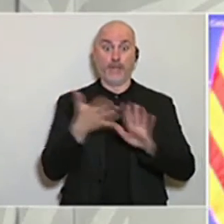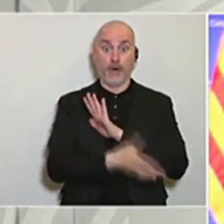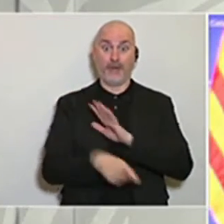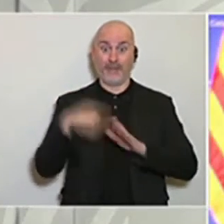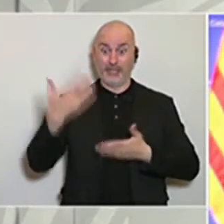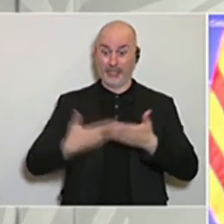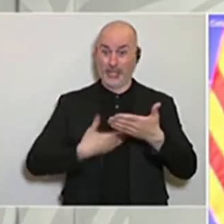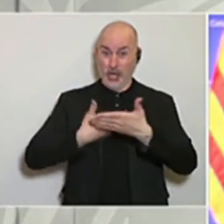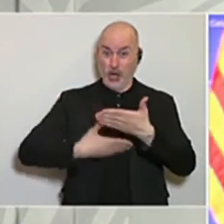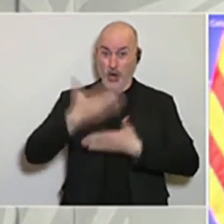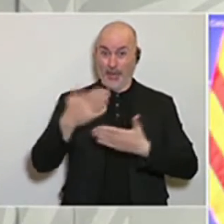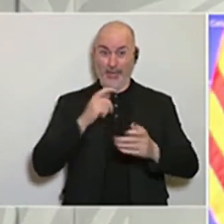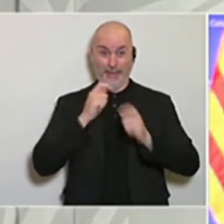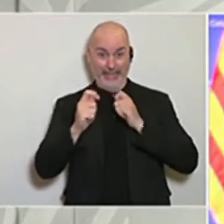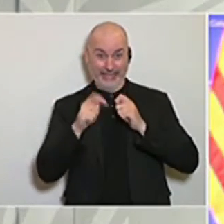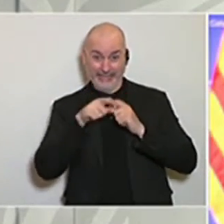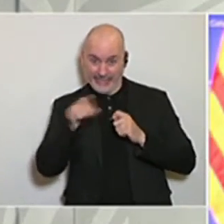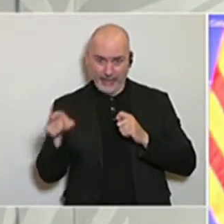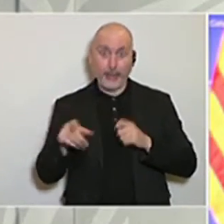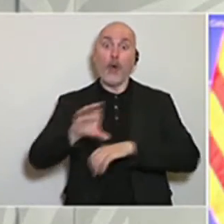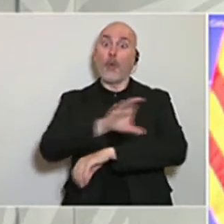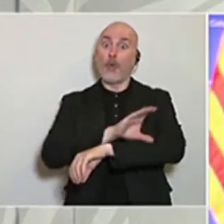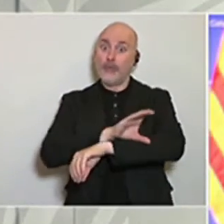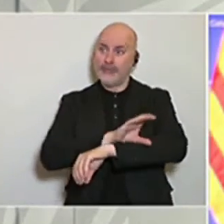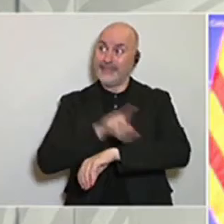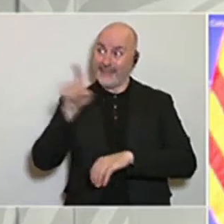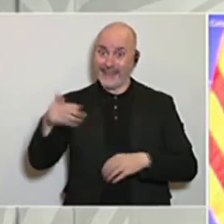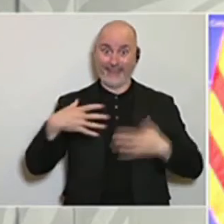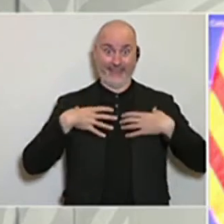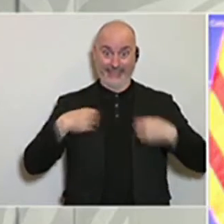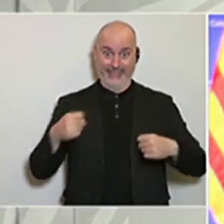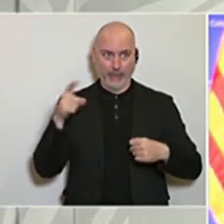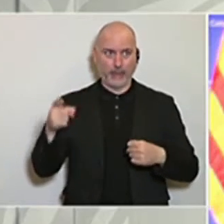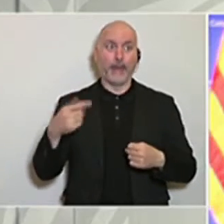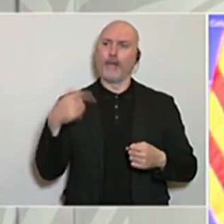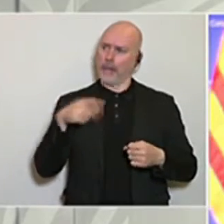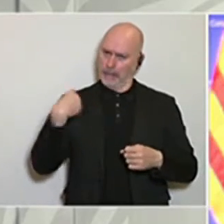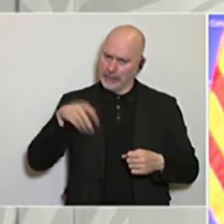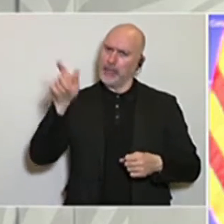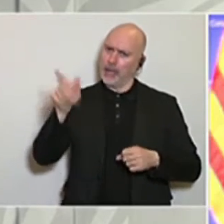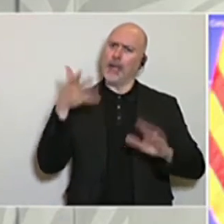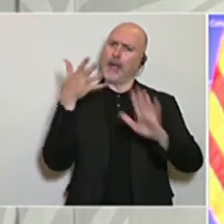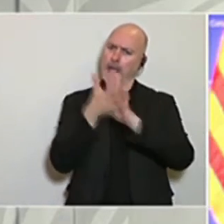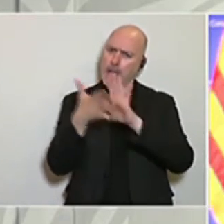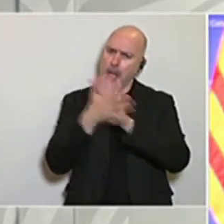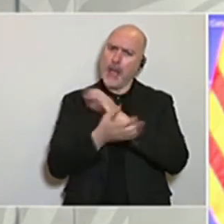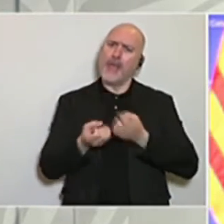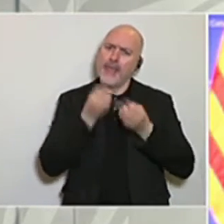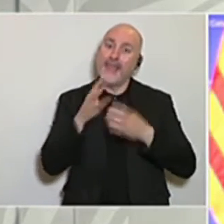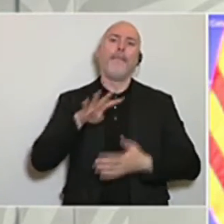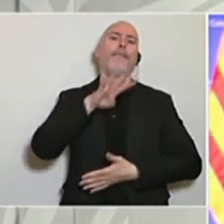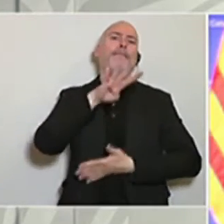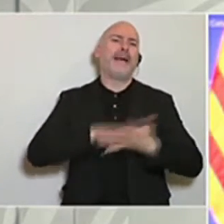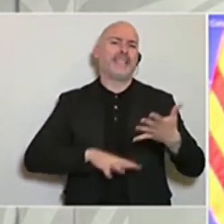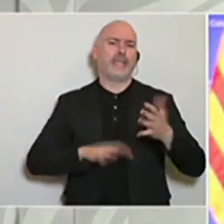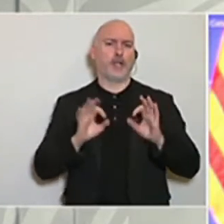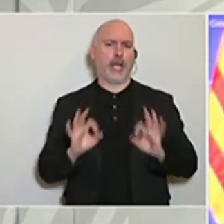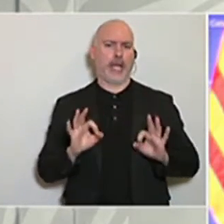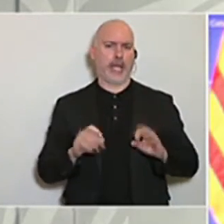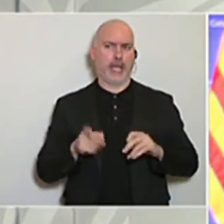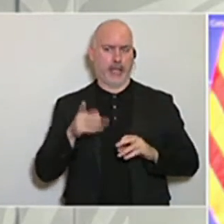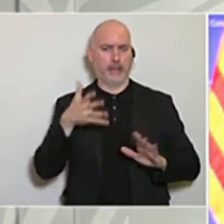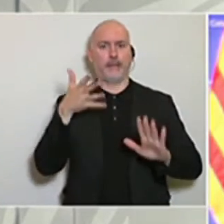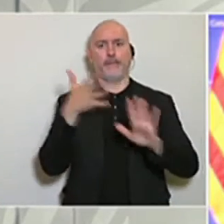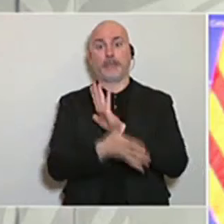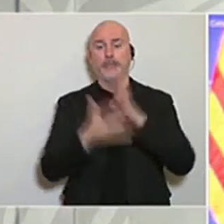de premsa d'aquestes conjuntes, doncs, la consellera Vergés, ella mateixa, doncs, va explicar que eren dades de Barcelona les que havien motivat